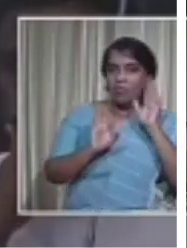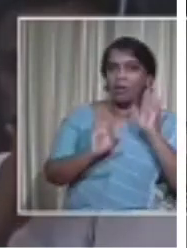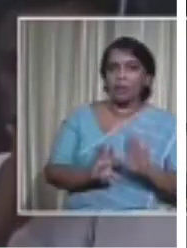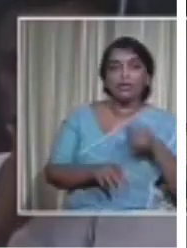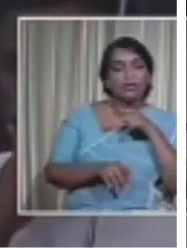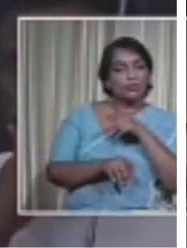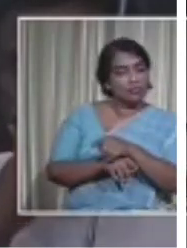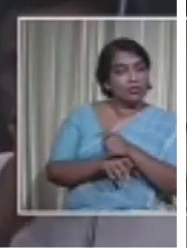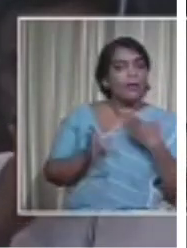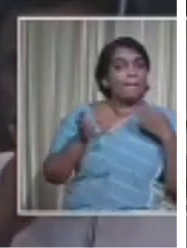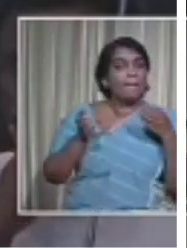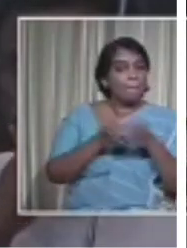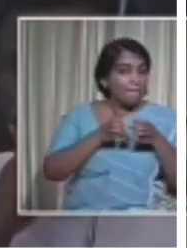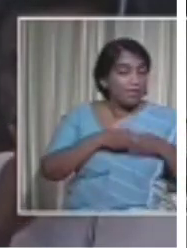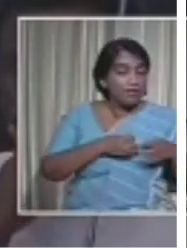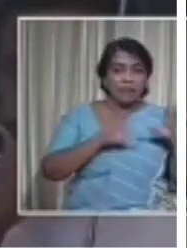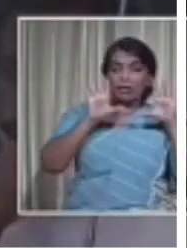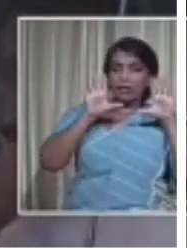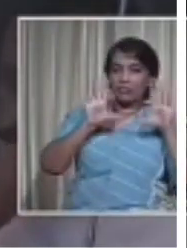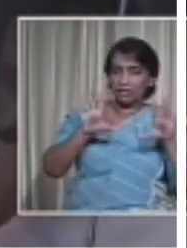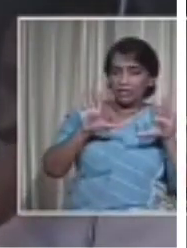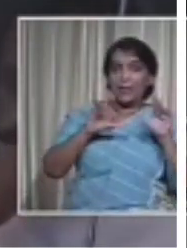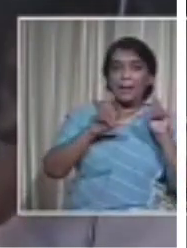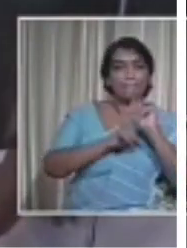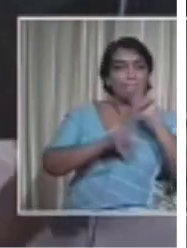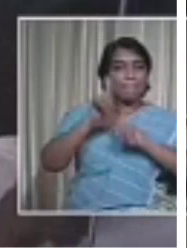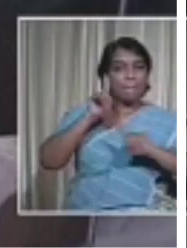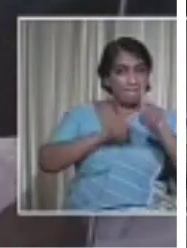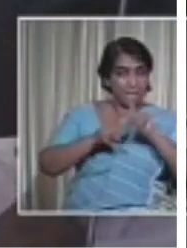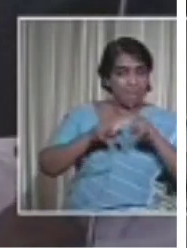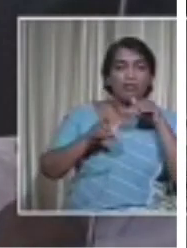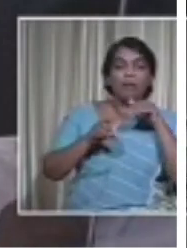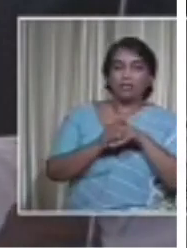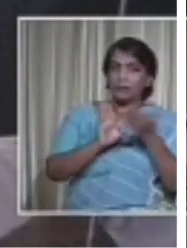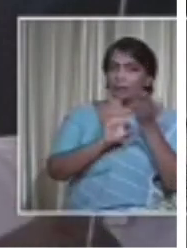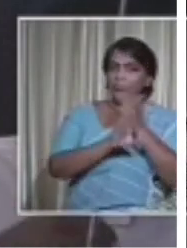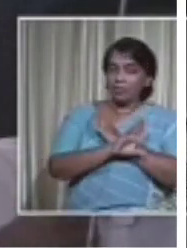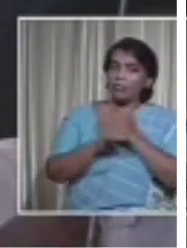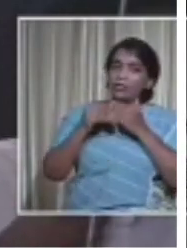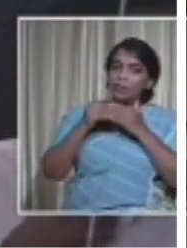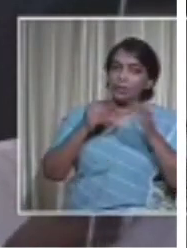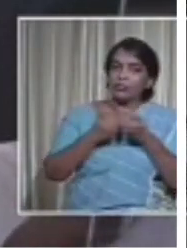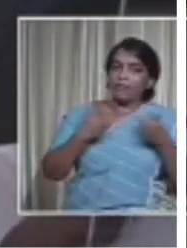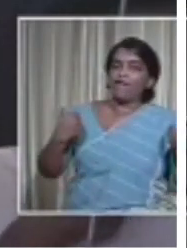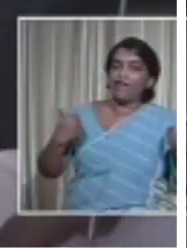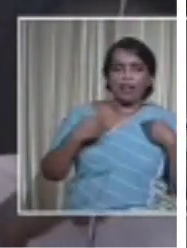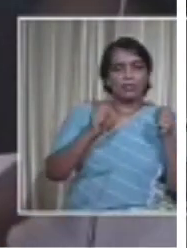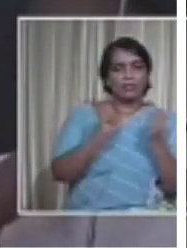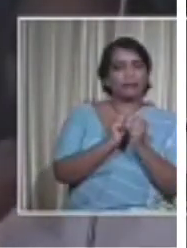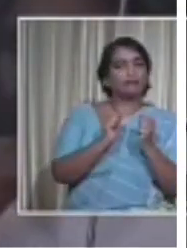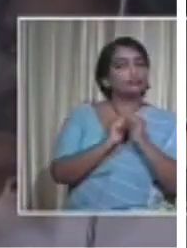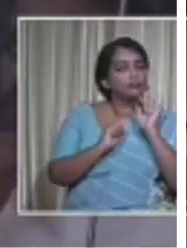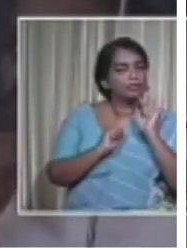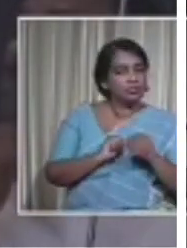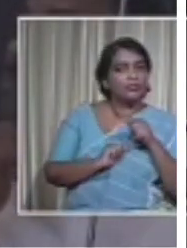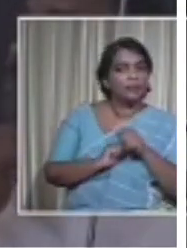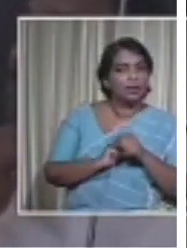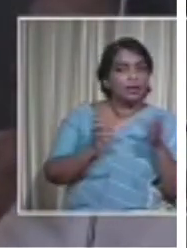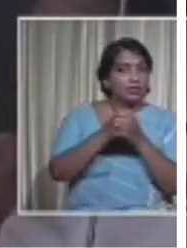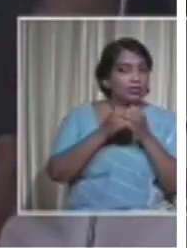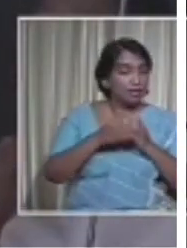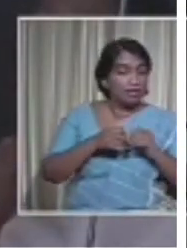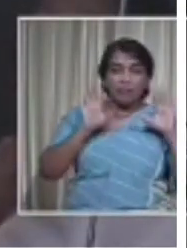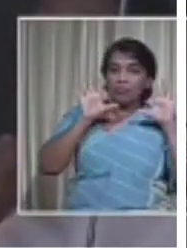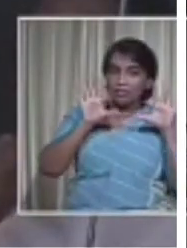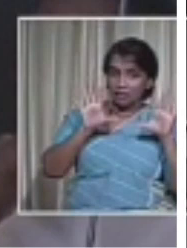என தேசிய சுதந்திர முன்னணியின் தலைவரும் முன்னாள் அமைச்சருமான விமல் வீரவன்ச தெரிவித்துள்ளார். நாடாளுமன்றத்தில் இன்று உரையாற்றும்